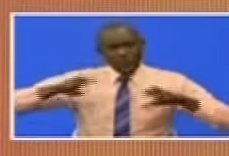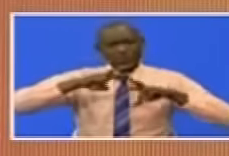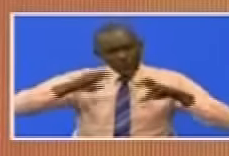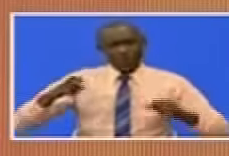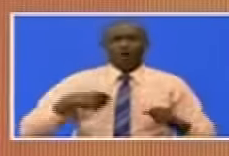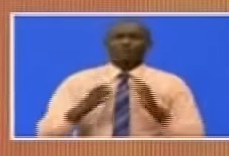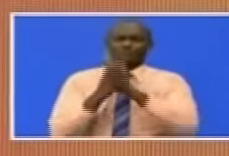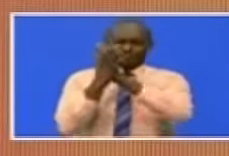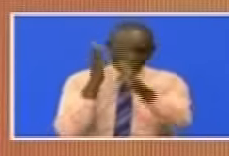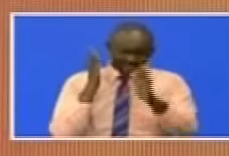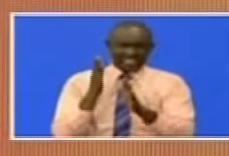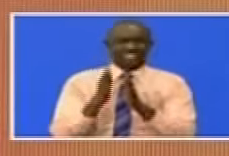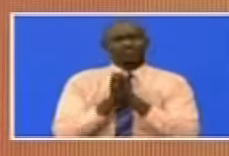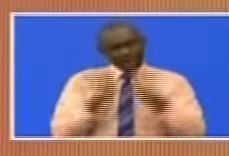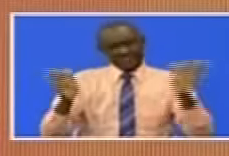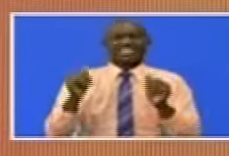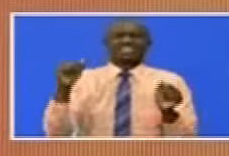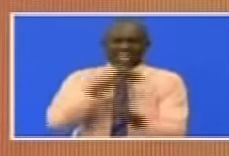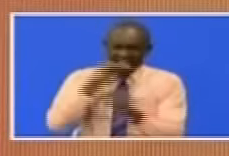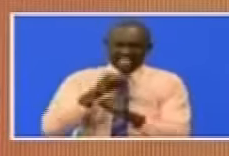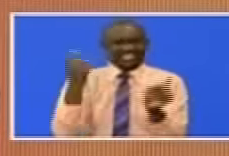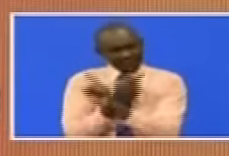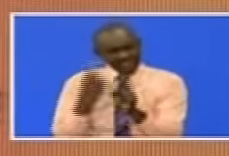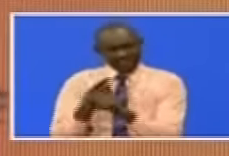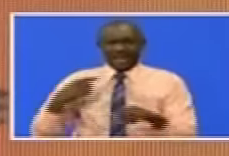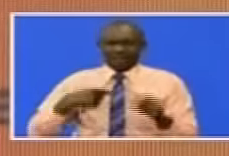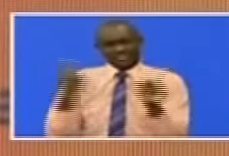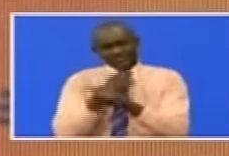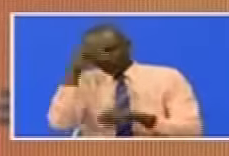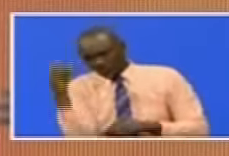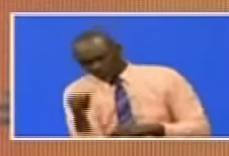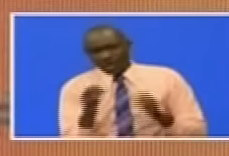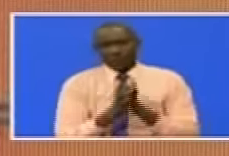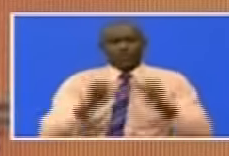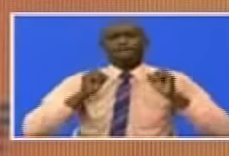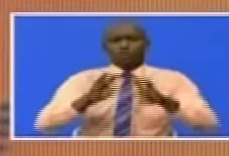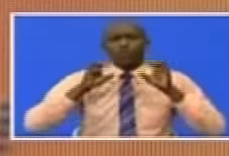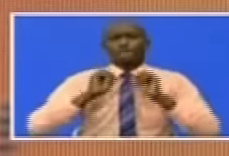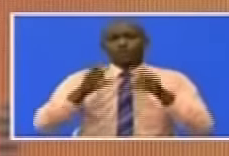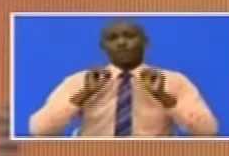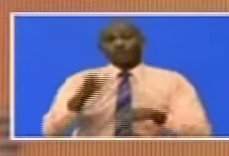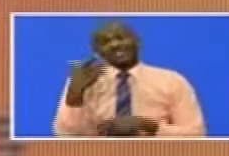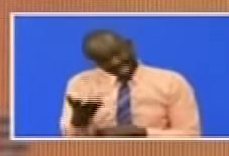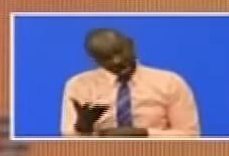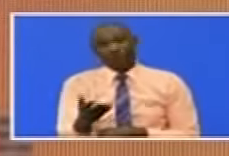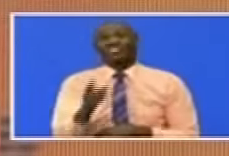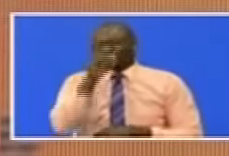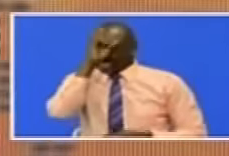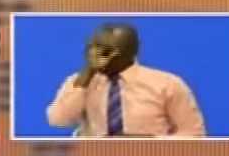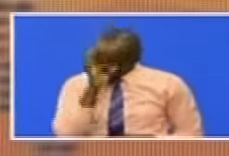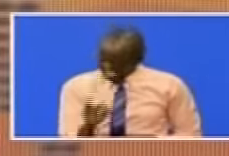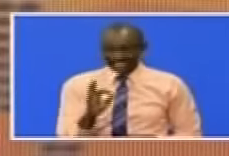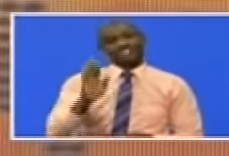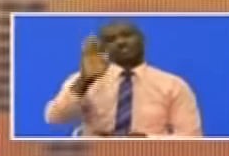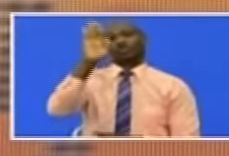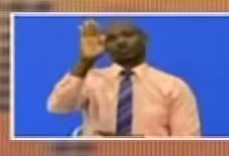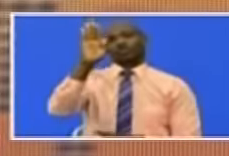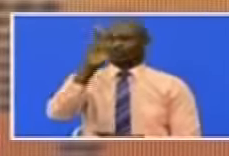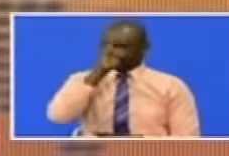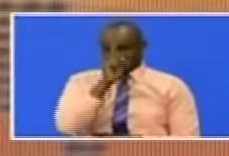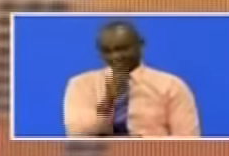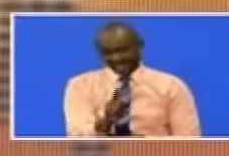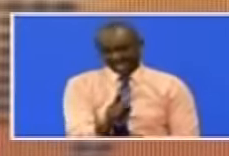umma yanayokiuka kanuni kuhusu michoro na viwango vya kilele imeanza. Msako huo ulianzia katika barabara ya Langata. Magari mengi